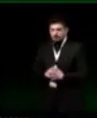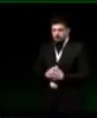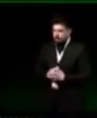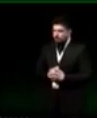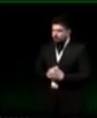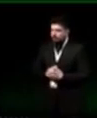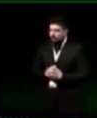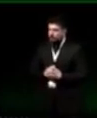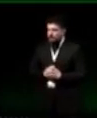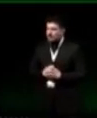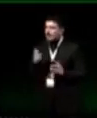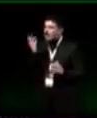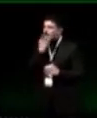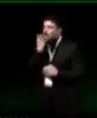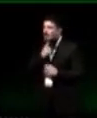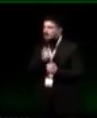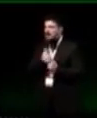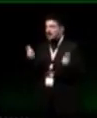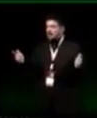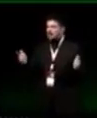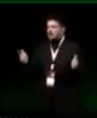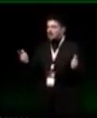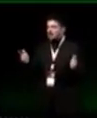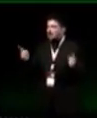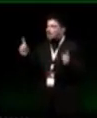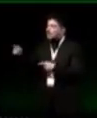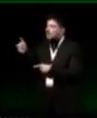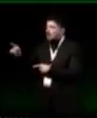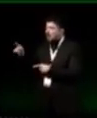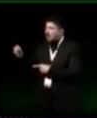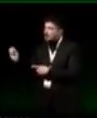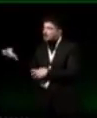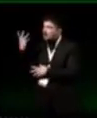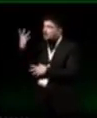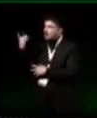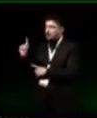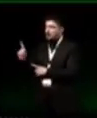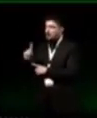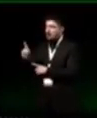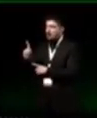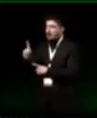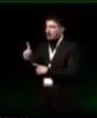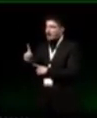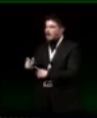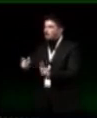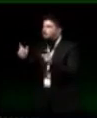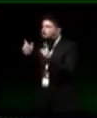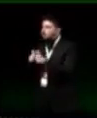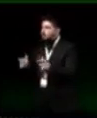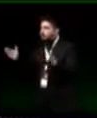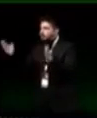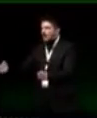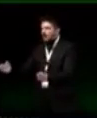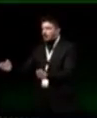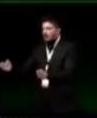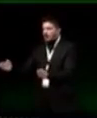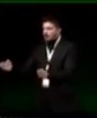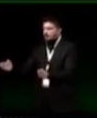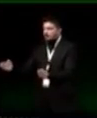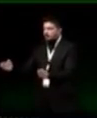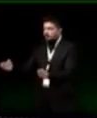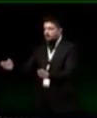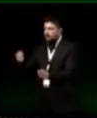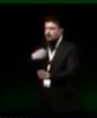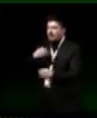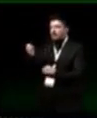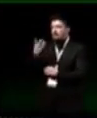Il tragico errore che abbiamo commesso è che quello non era un evento, era un'epoca. Io penso che la rivoluzione digitale,